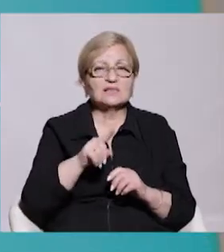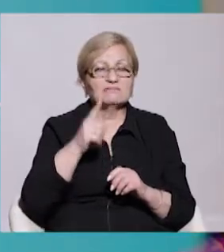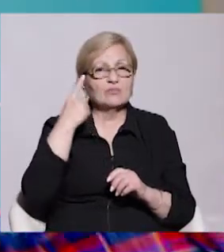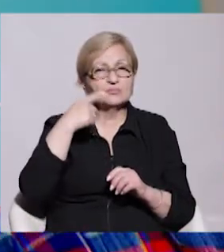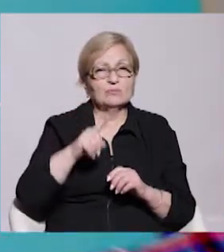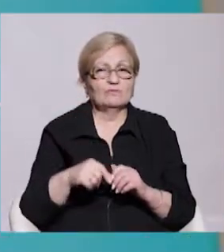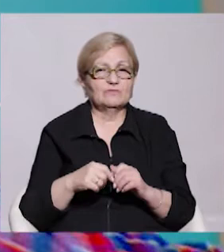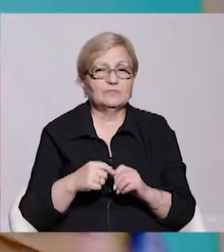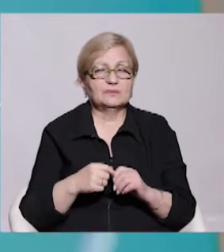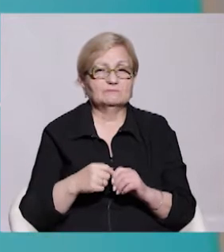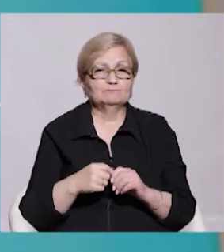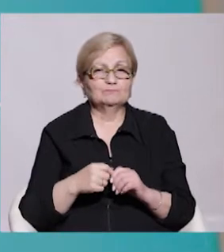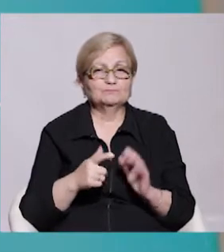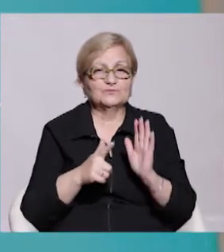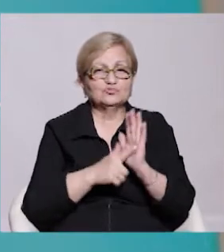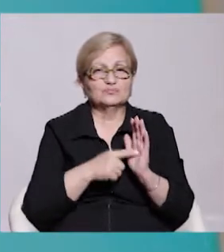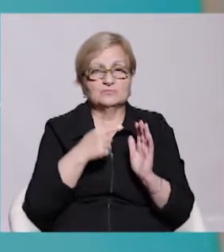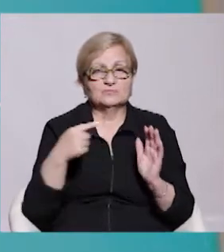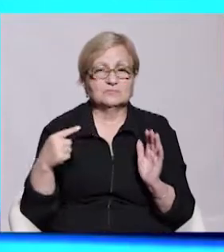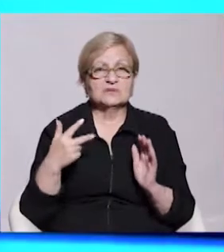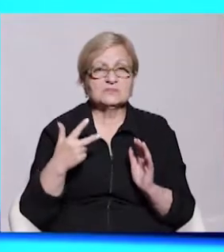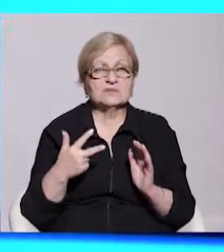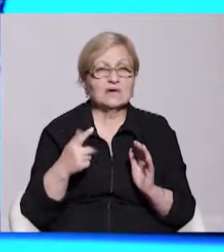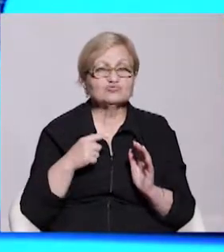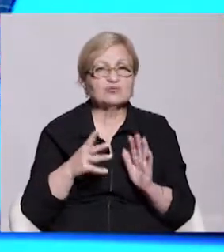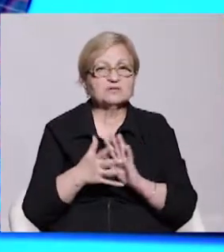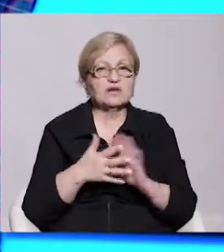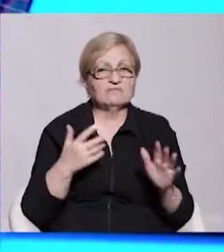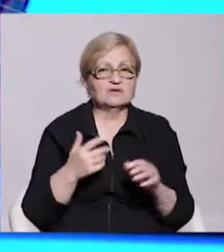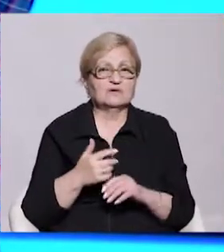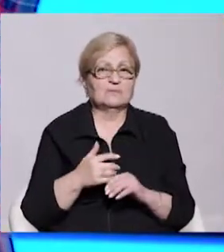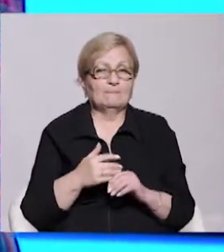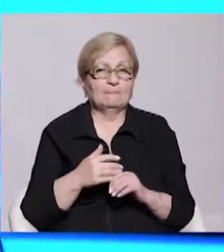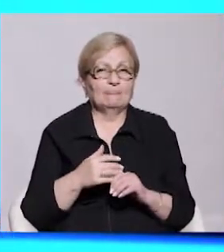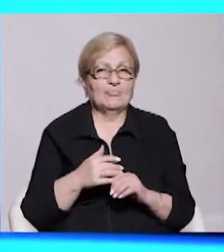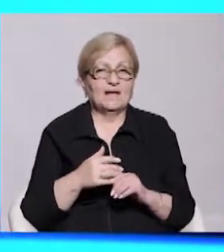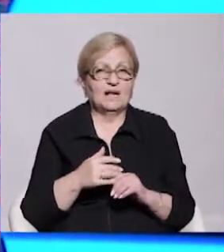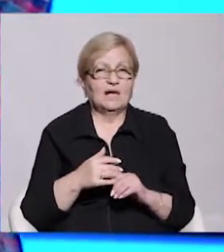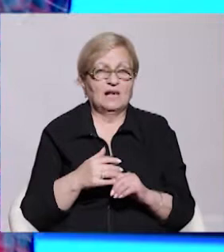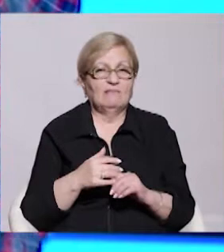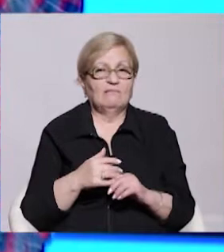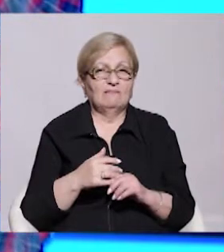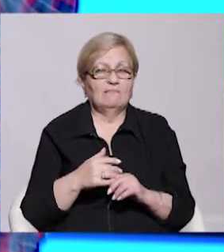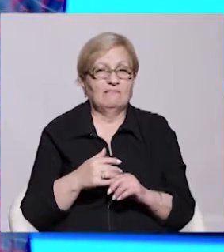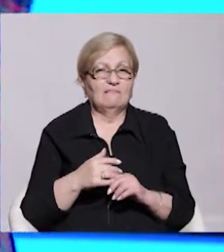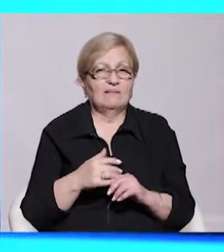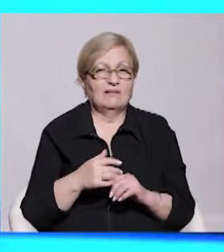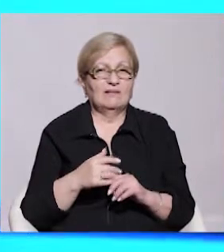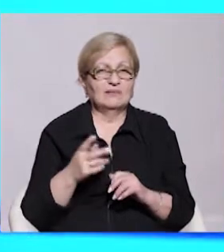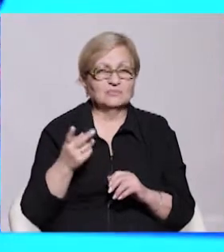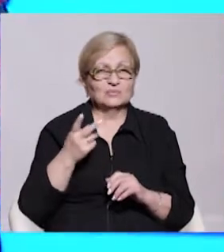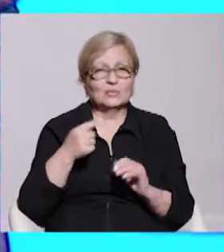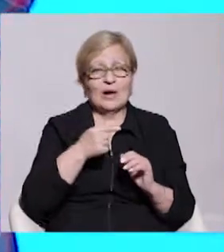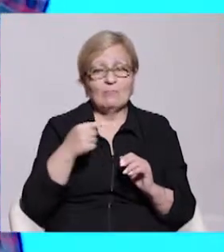მოვიფიქროთ, რომ 7-ს რომ 3 გამოვაკლოთ, ამითი რას გავიგებთ? შვილმა პანდამ 3-ით ნაკლები. ესე იგი,